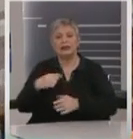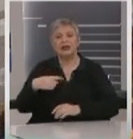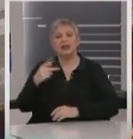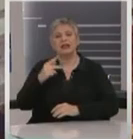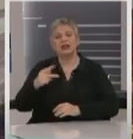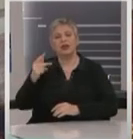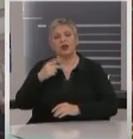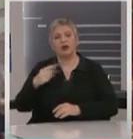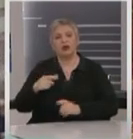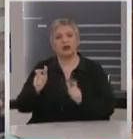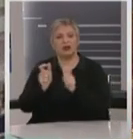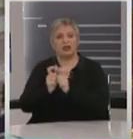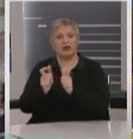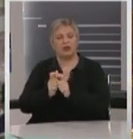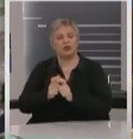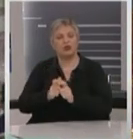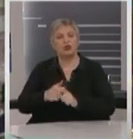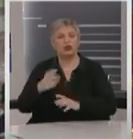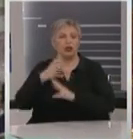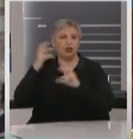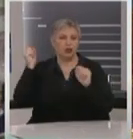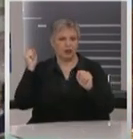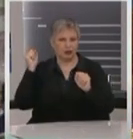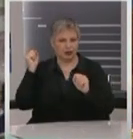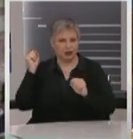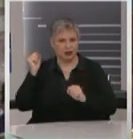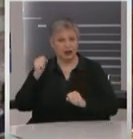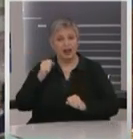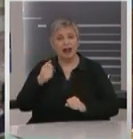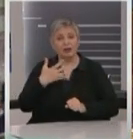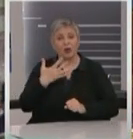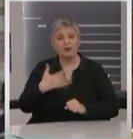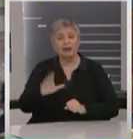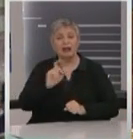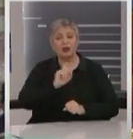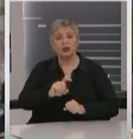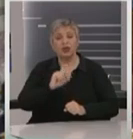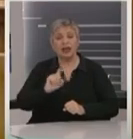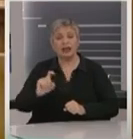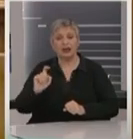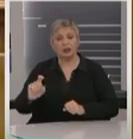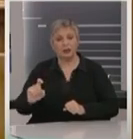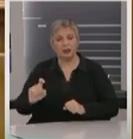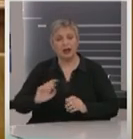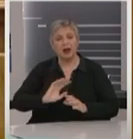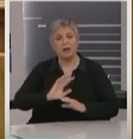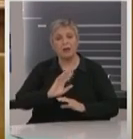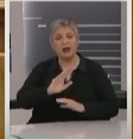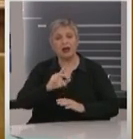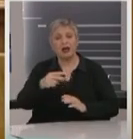με έμφαση κυρίως στους Δήμους, με έναν αρχικό προϋπολογισμό 500 εκατομμυρίων, ο οποίος θα φτάσει στα 2 δις σε βάθος